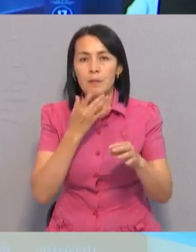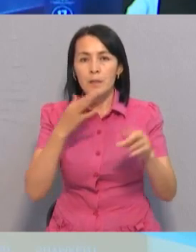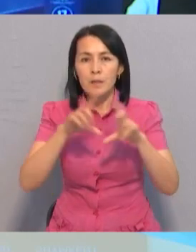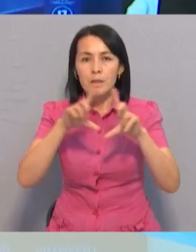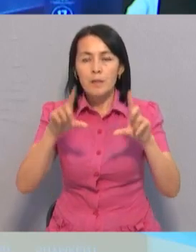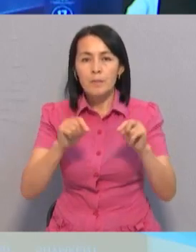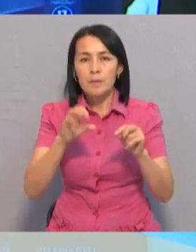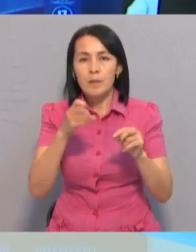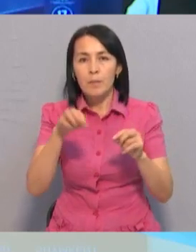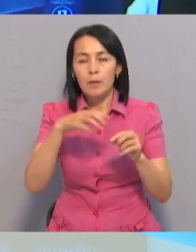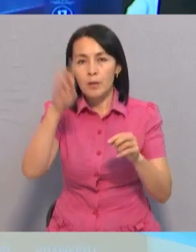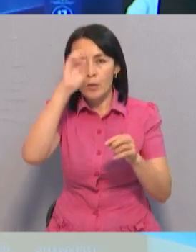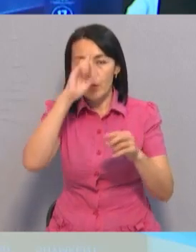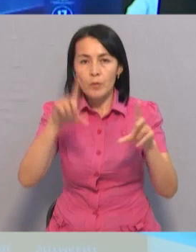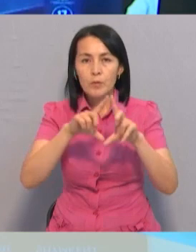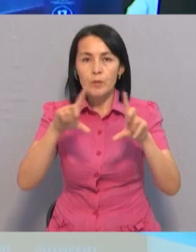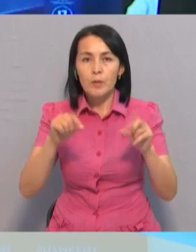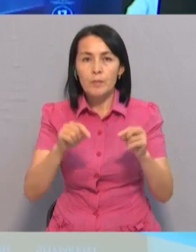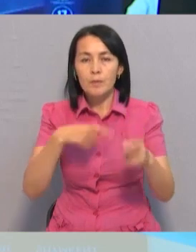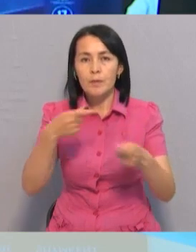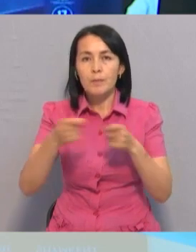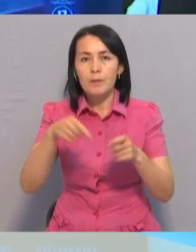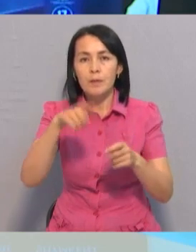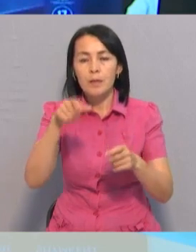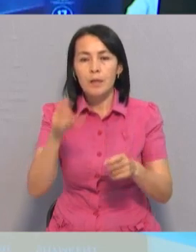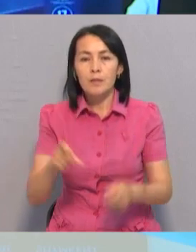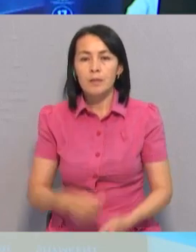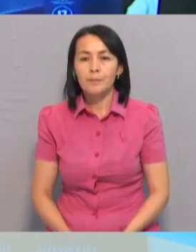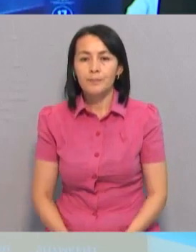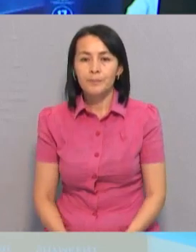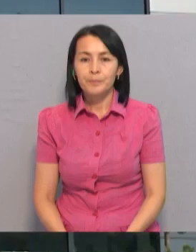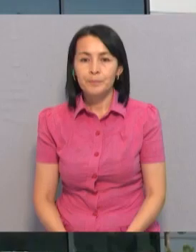Нацпалатой Атамикен и госкорпорацией «Правительство для граждан».